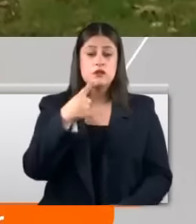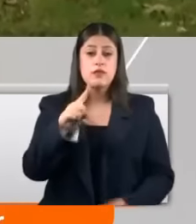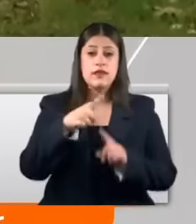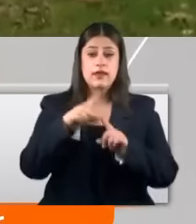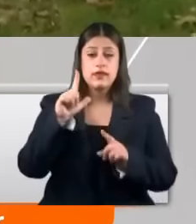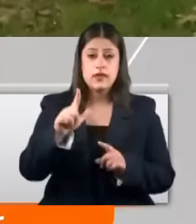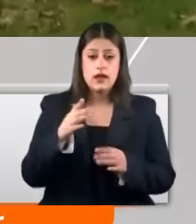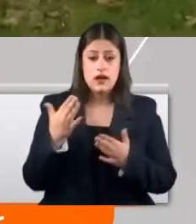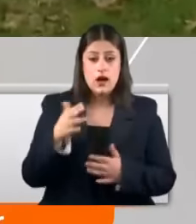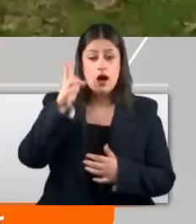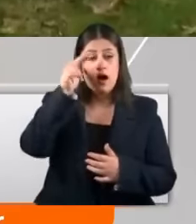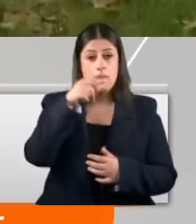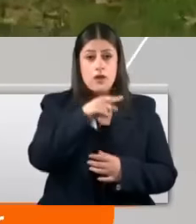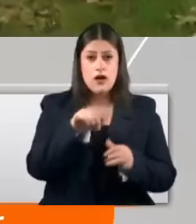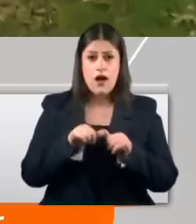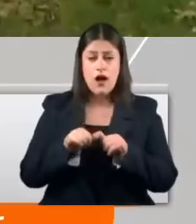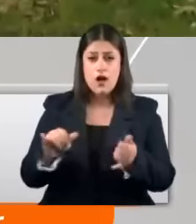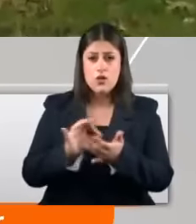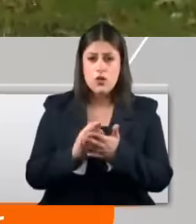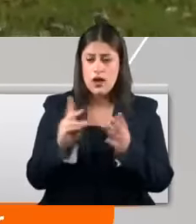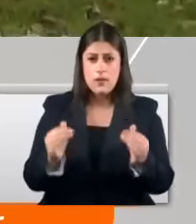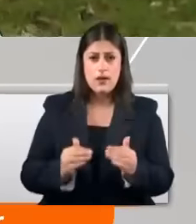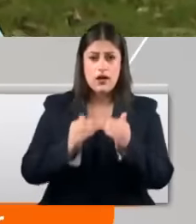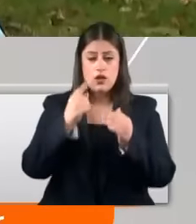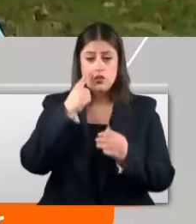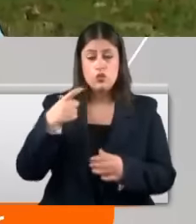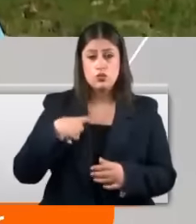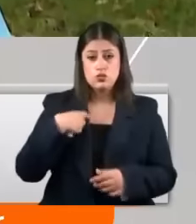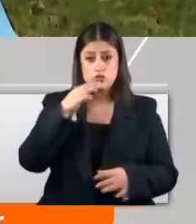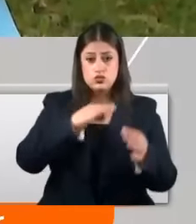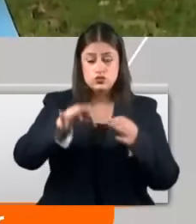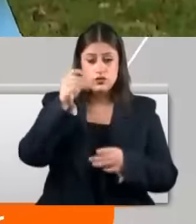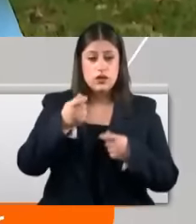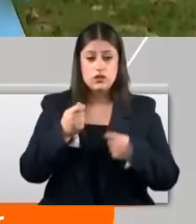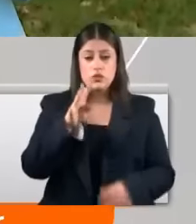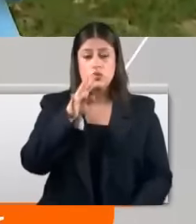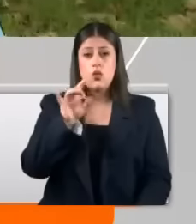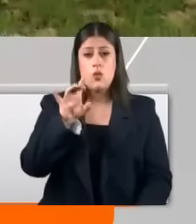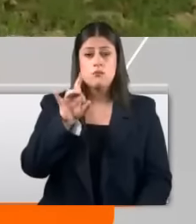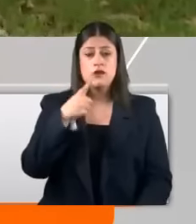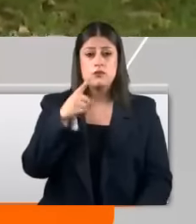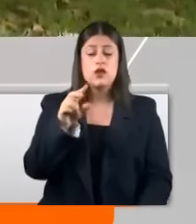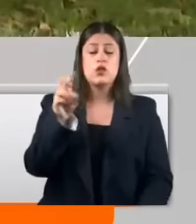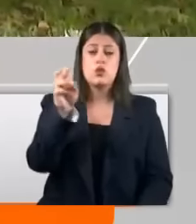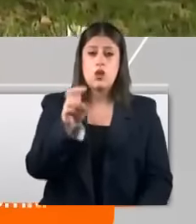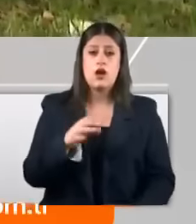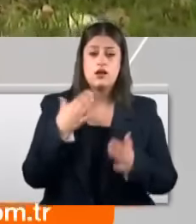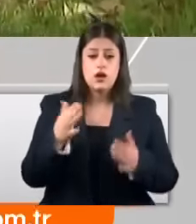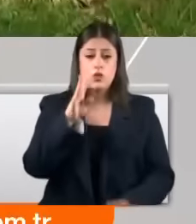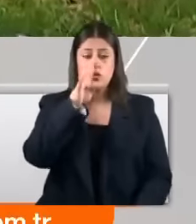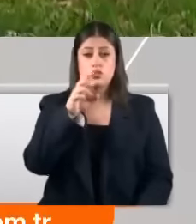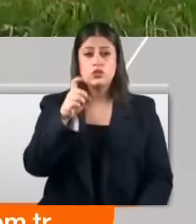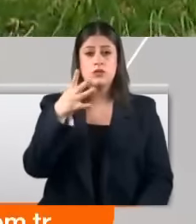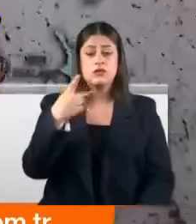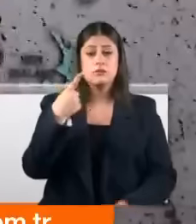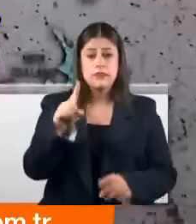bin lira. Amerika'da yine aynı düzeyde bulunan bir özel üniversitenin eğitim ücreti ise 15 bin dolar yani 495